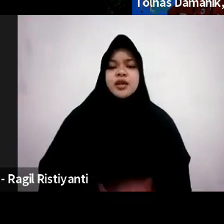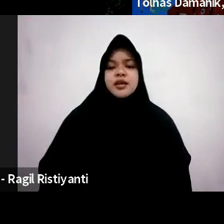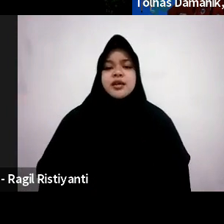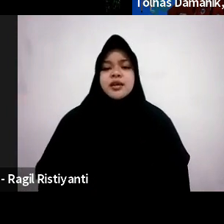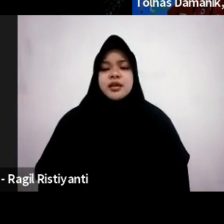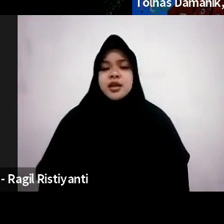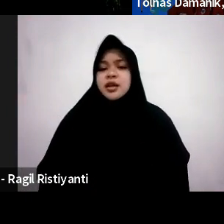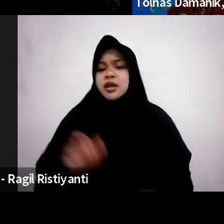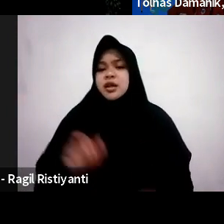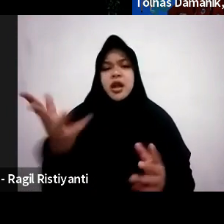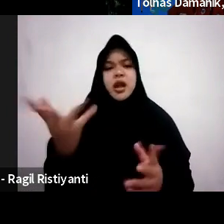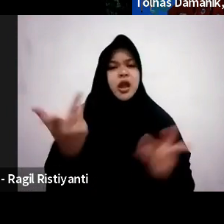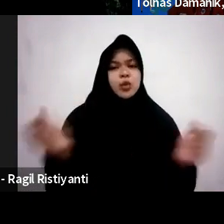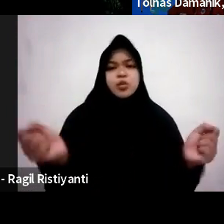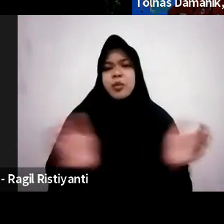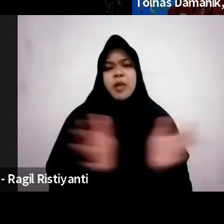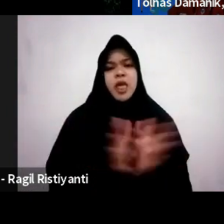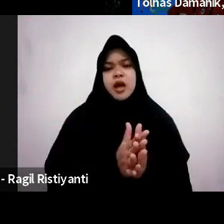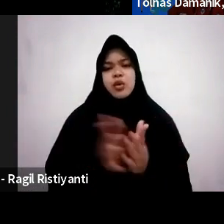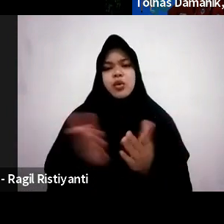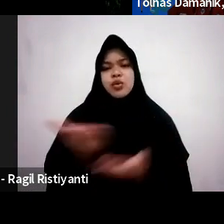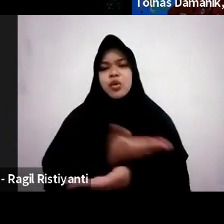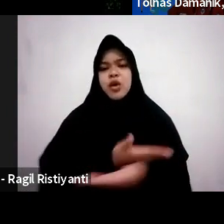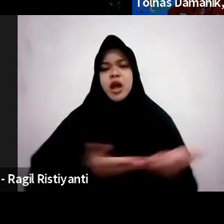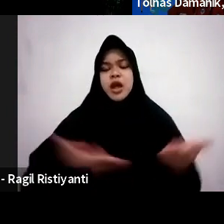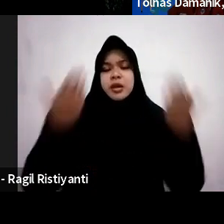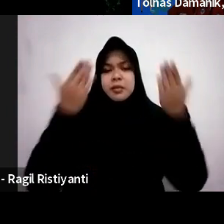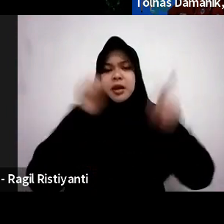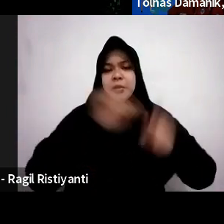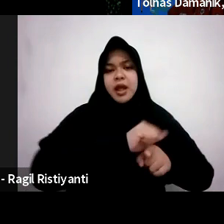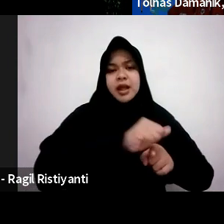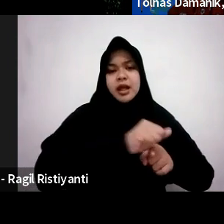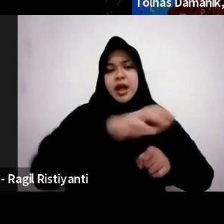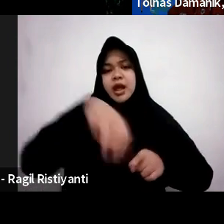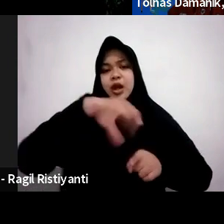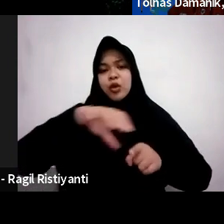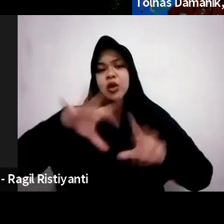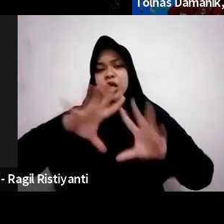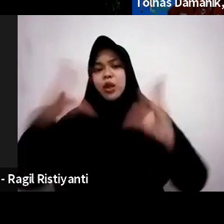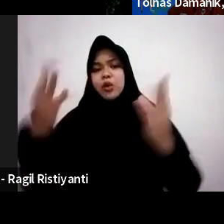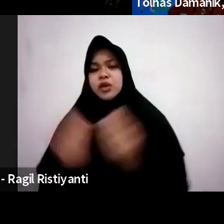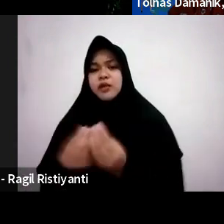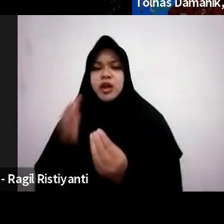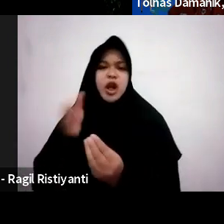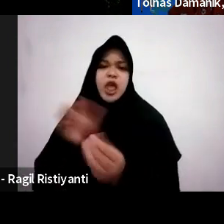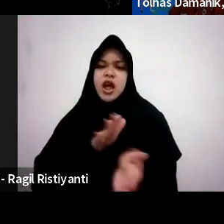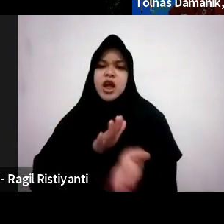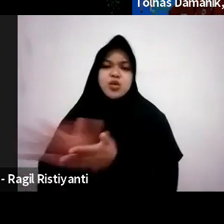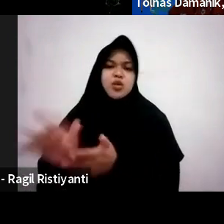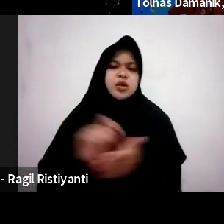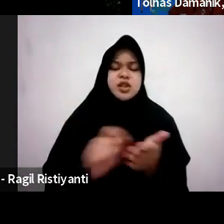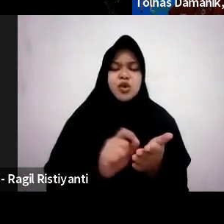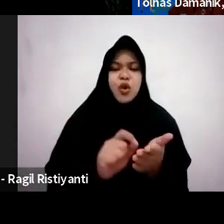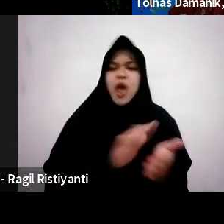untuk Bagaimana melatih daerah itu menjadi inklusif Jangan berpikir boynet intervensi ini langsung sampai ke sekolah tidak